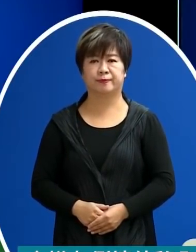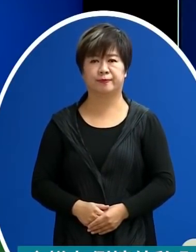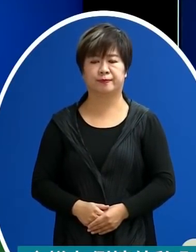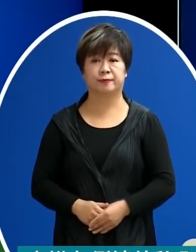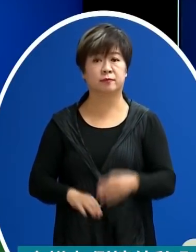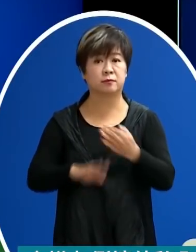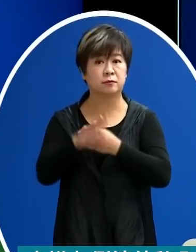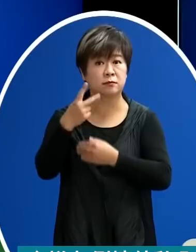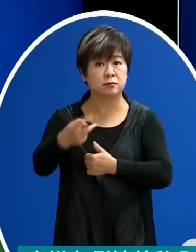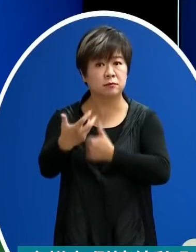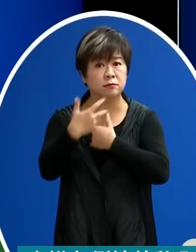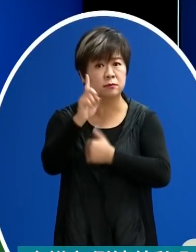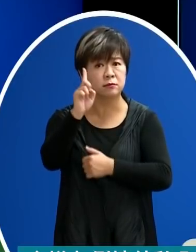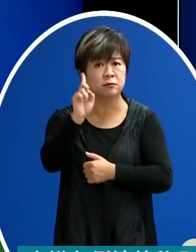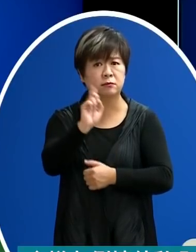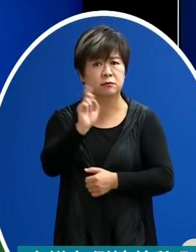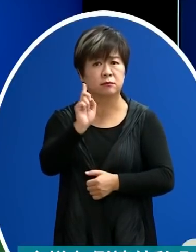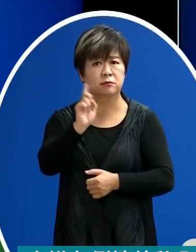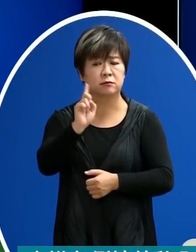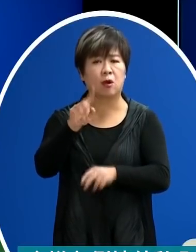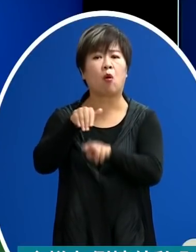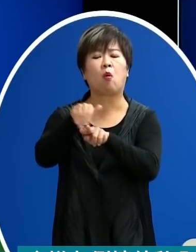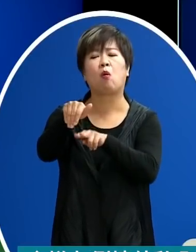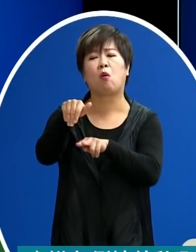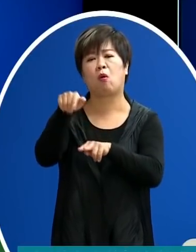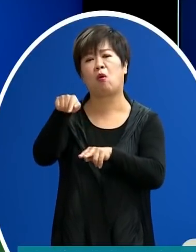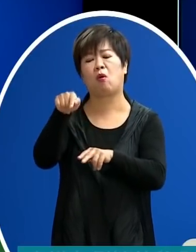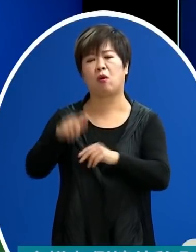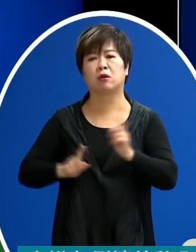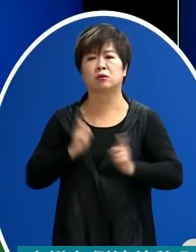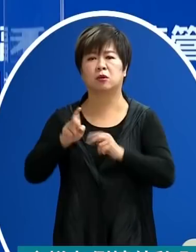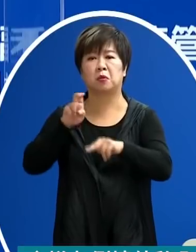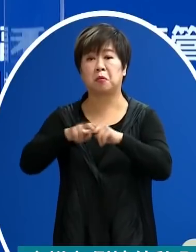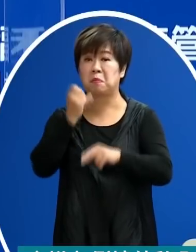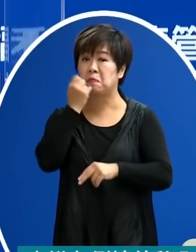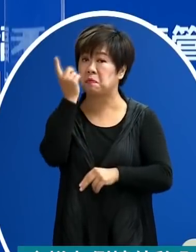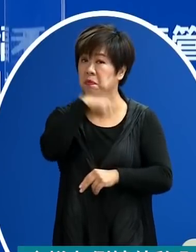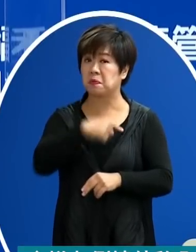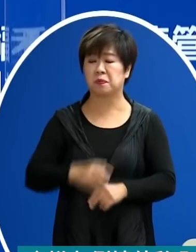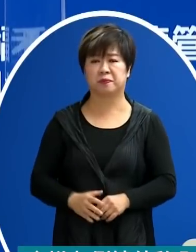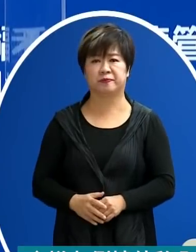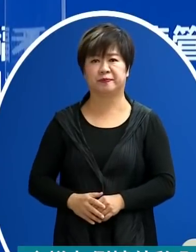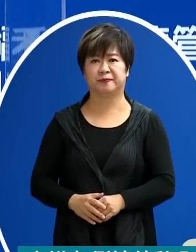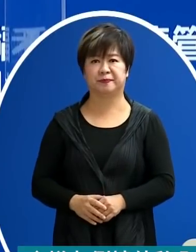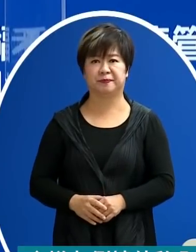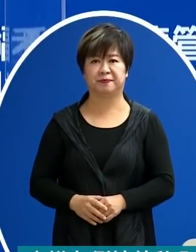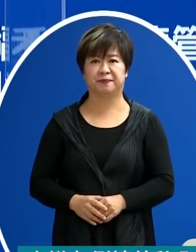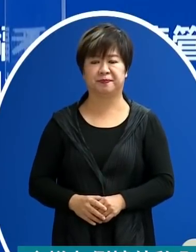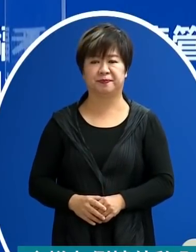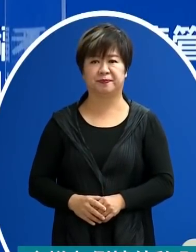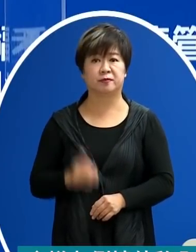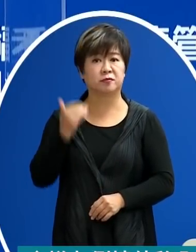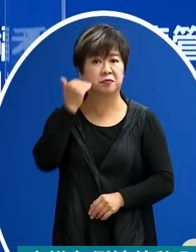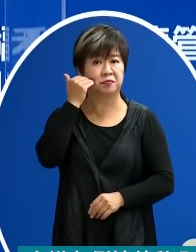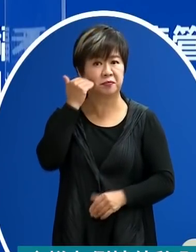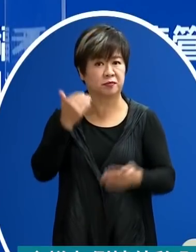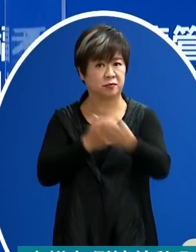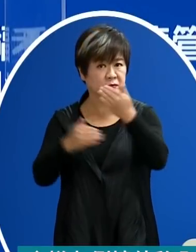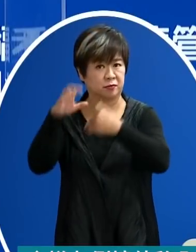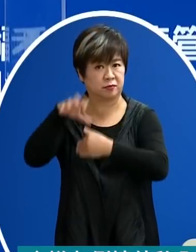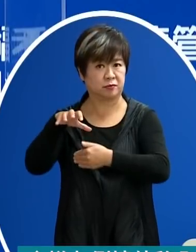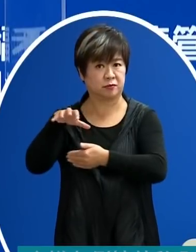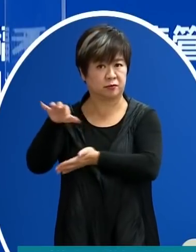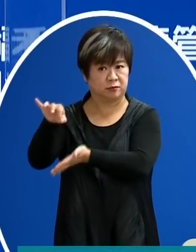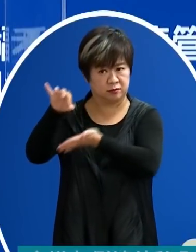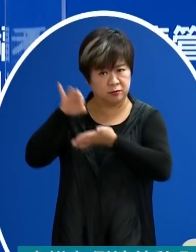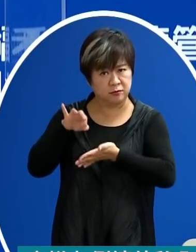那另外刚刚另外一个问题是什么？ 对，我想如果交通部如果